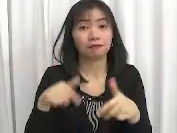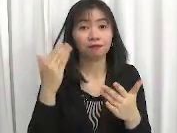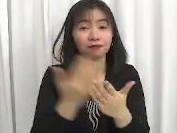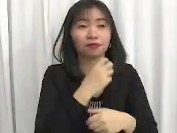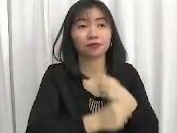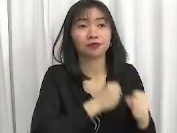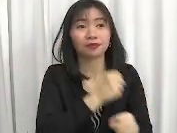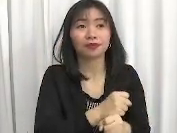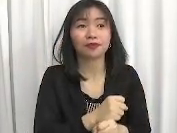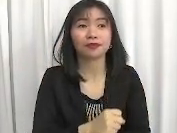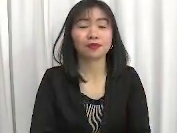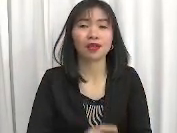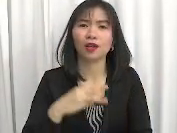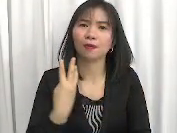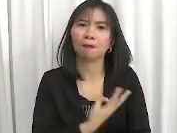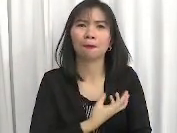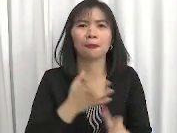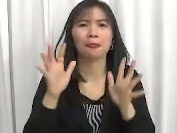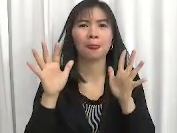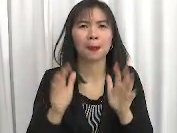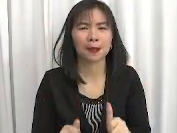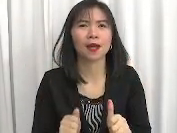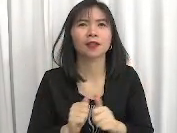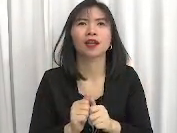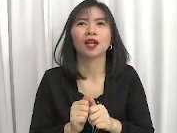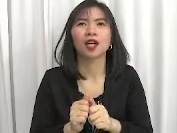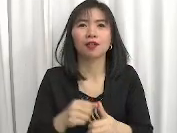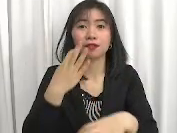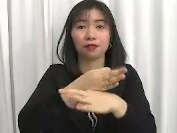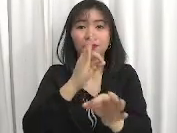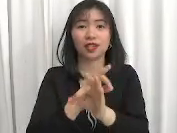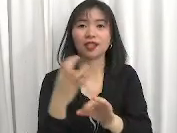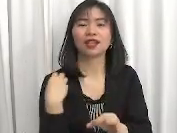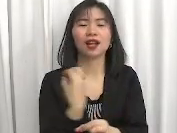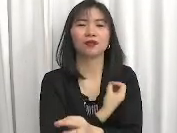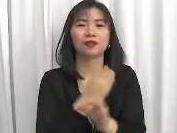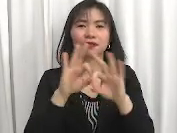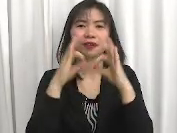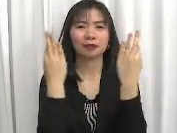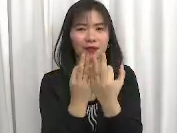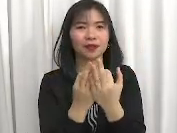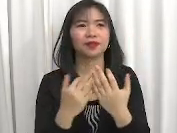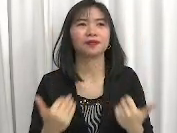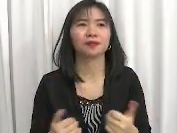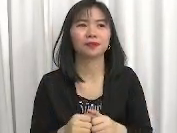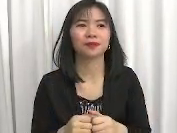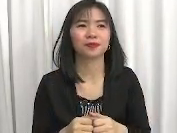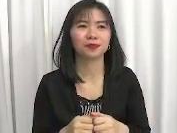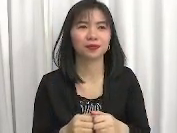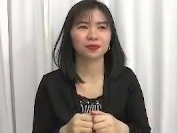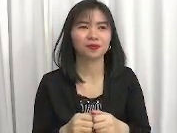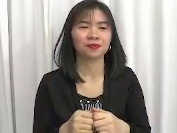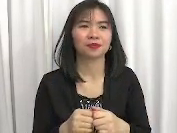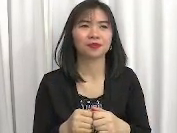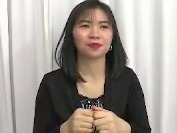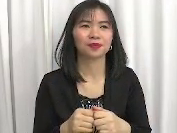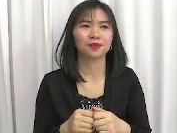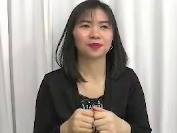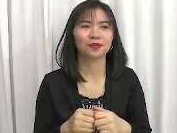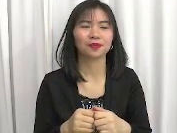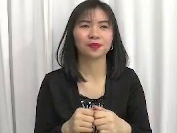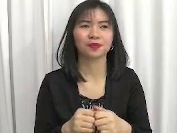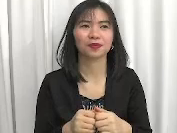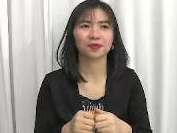okay, di lalo pa natin maisaayos yung ating pamilya, yeah, di ba? Kaya nga, kinakailangan natin